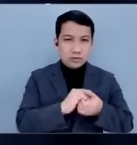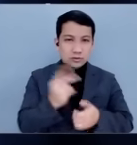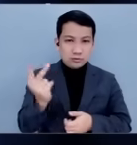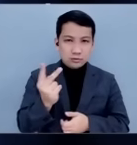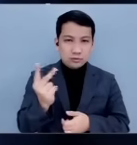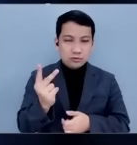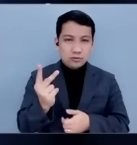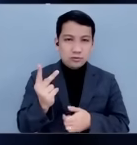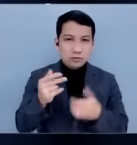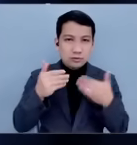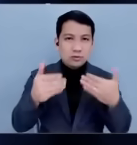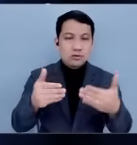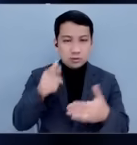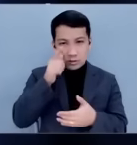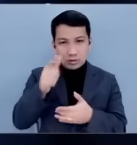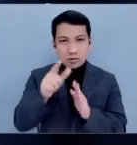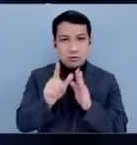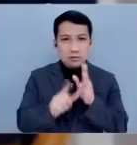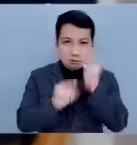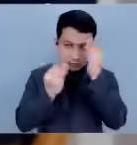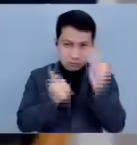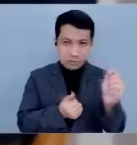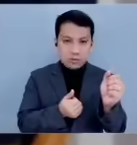forward-looking, law-abiding maritime states.